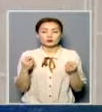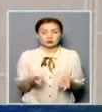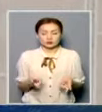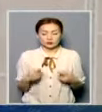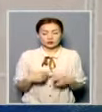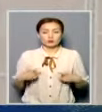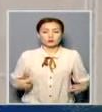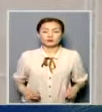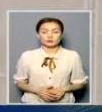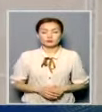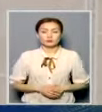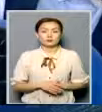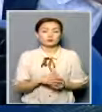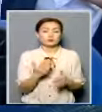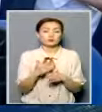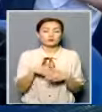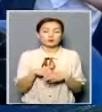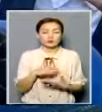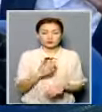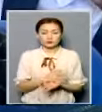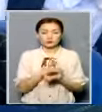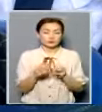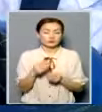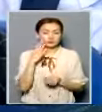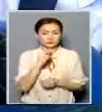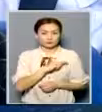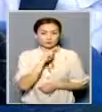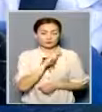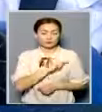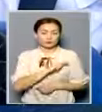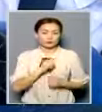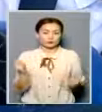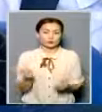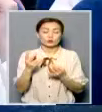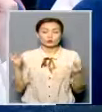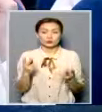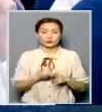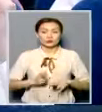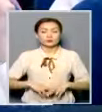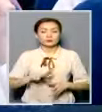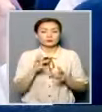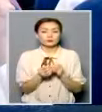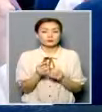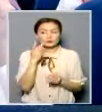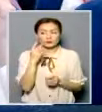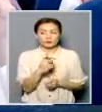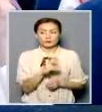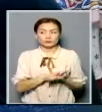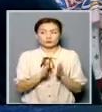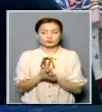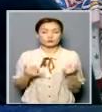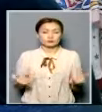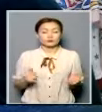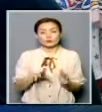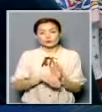предоставляются различные пособия и помощь. Конечно, это облегчает жизнь, такая поддержка нужна, но эта мера как палка о двух концах.